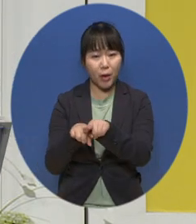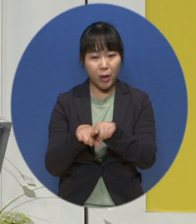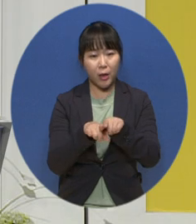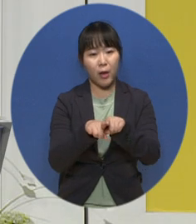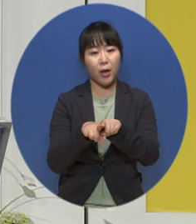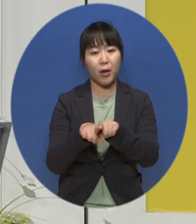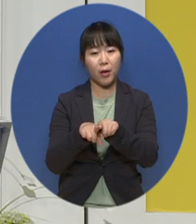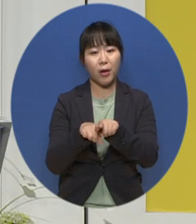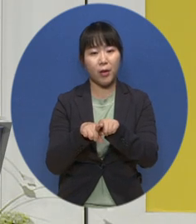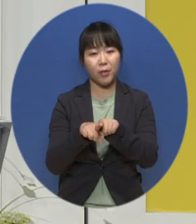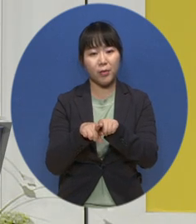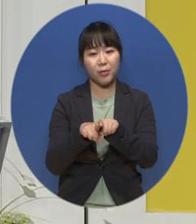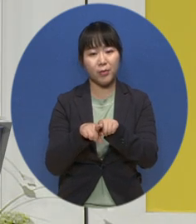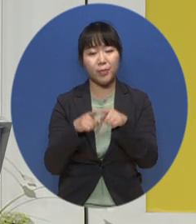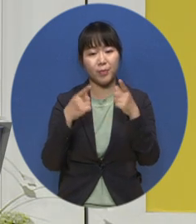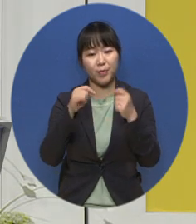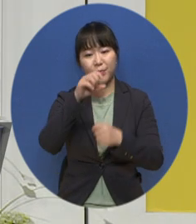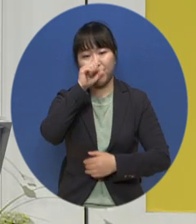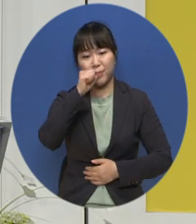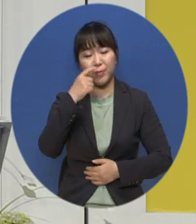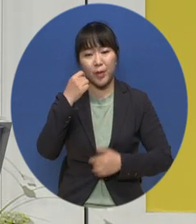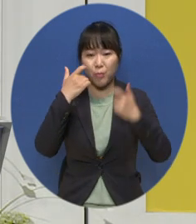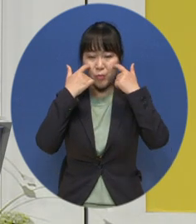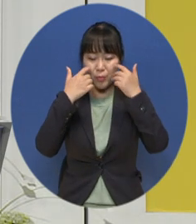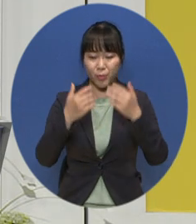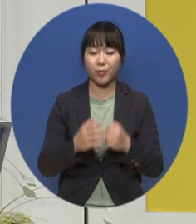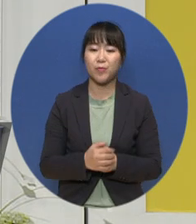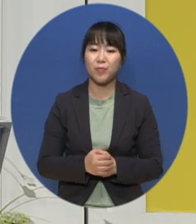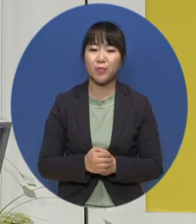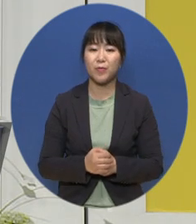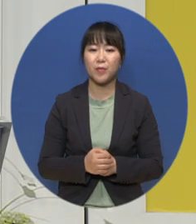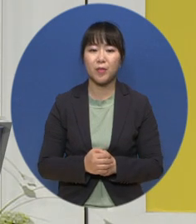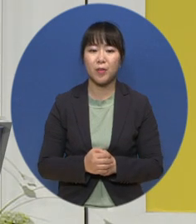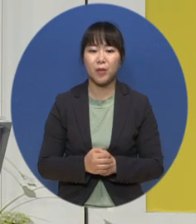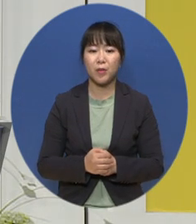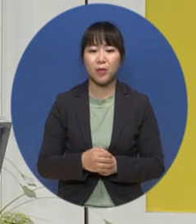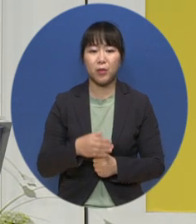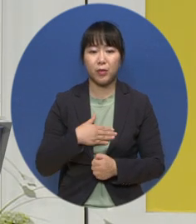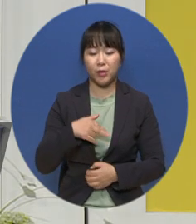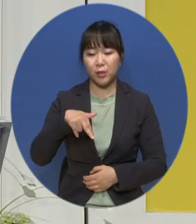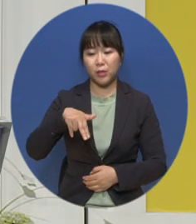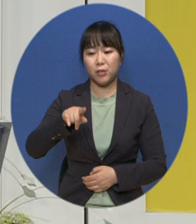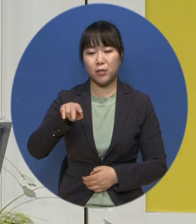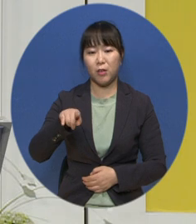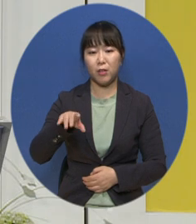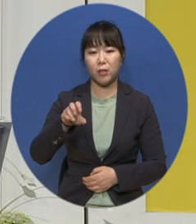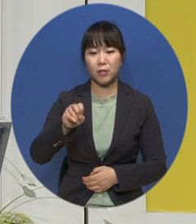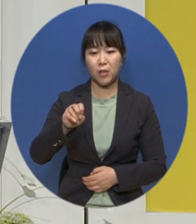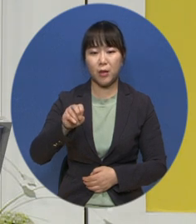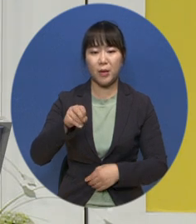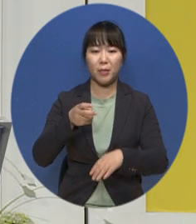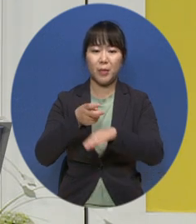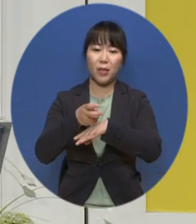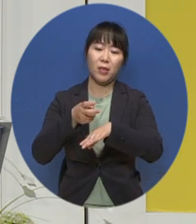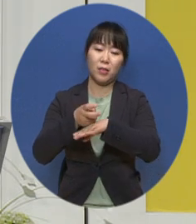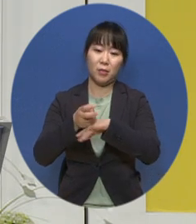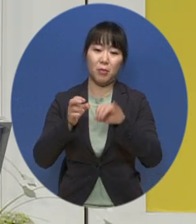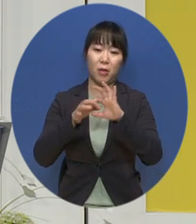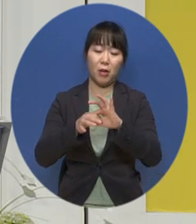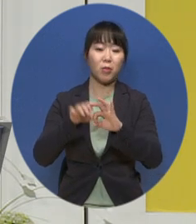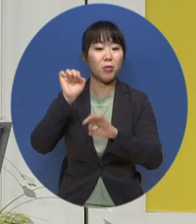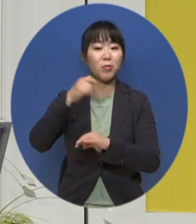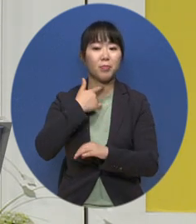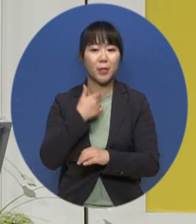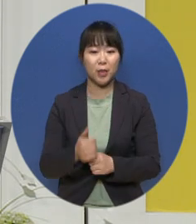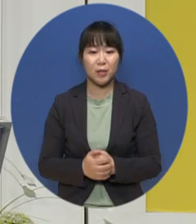좋겠느냐 하는게 꾸며 문제 그 다음에는 제가 그저 3 벗어 에 대해서 전쟁하는 크게 하면 한 일이 있습니다 아 아